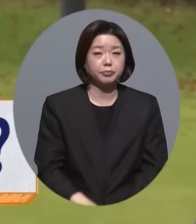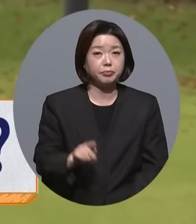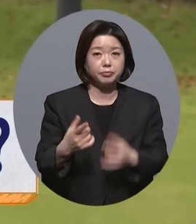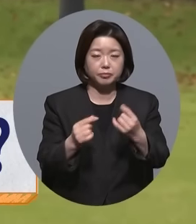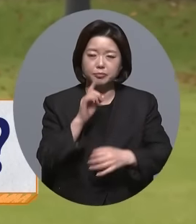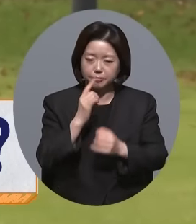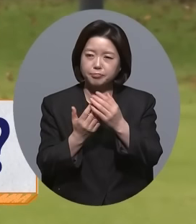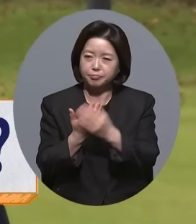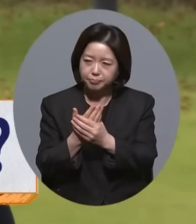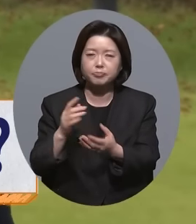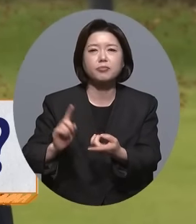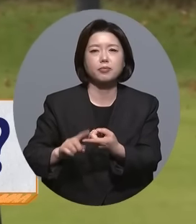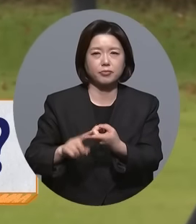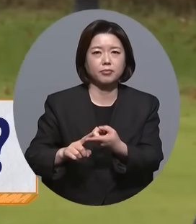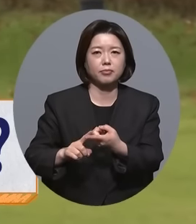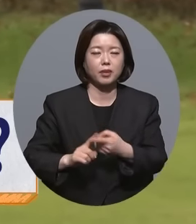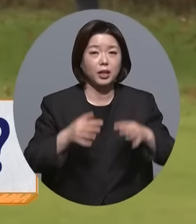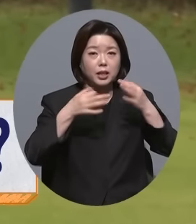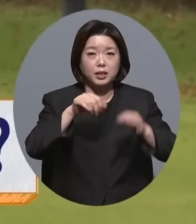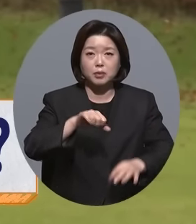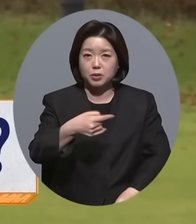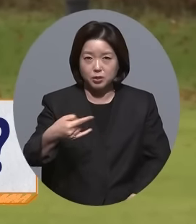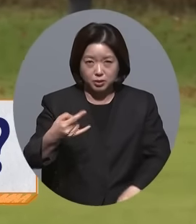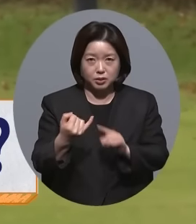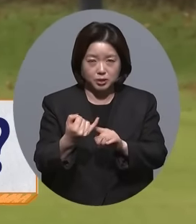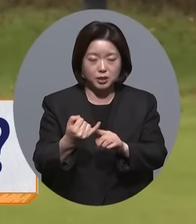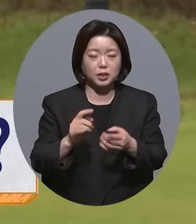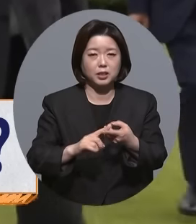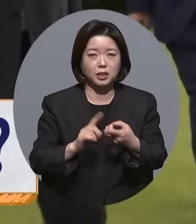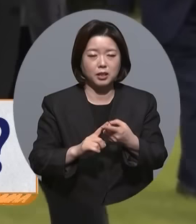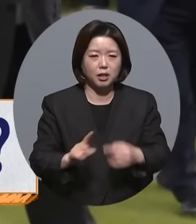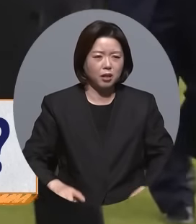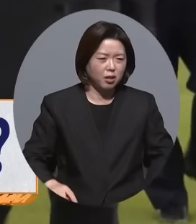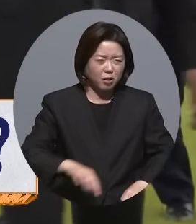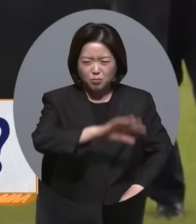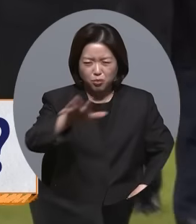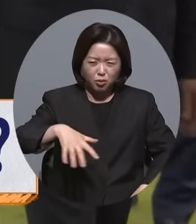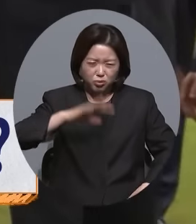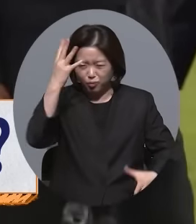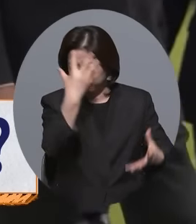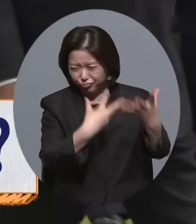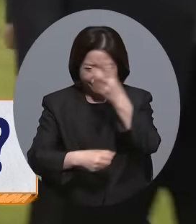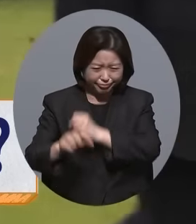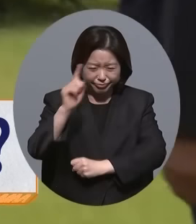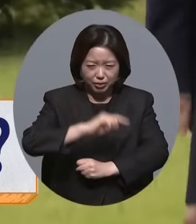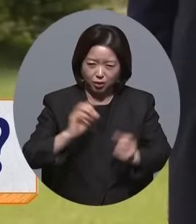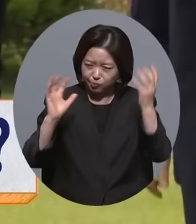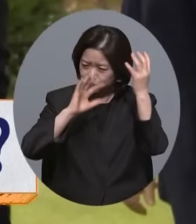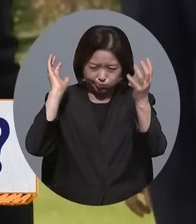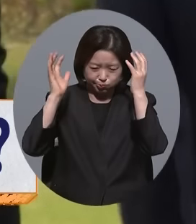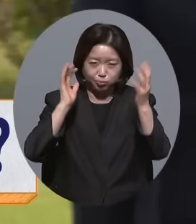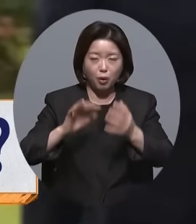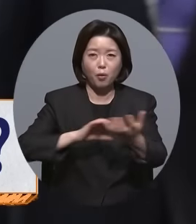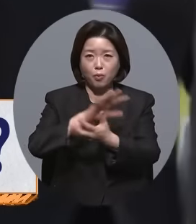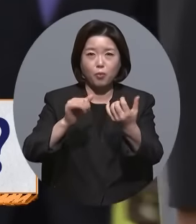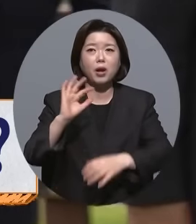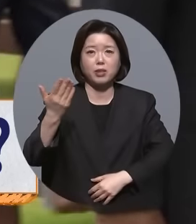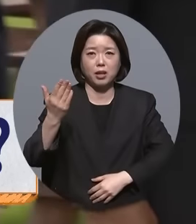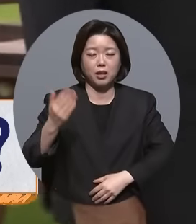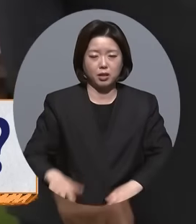얘기가 나오는 것 자체가 김건희 여사를 둘러싼 블랙홀처럼 모든 걸 빨아들이는 이 문제에 대해서 저희